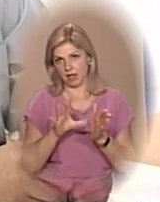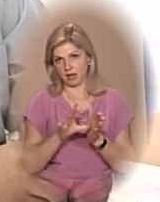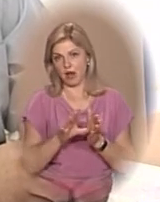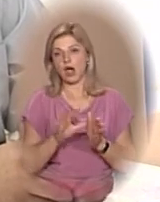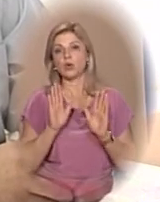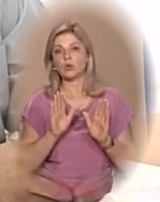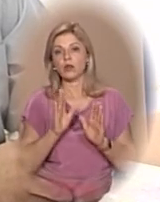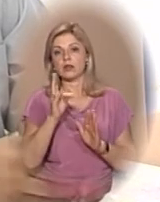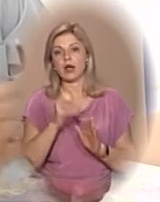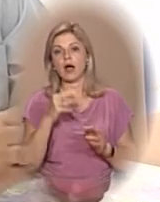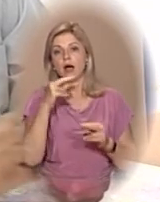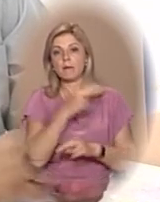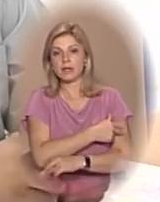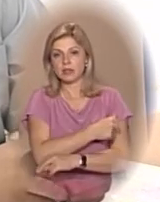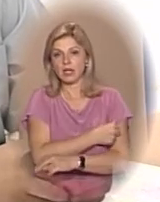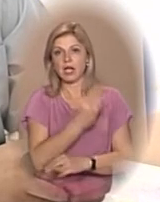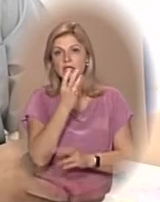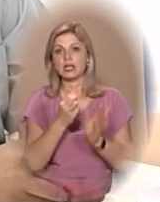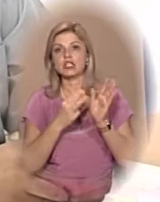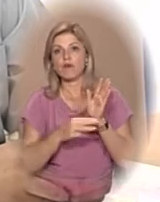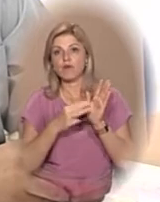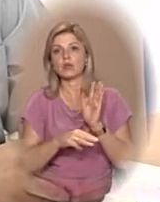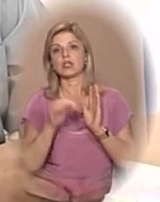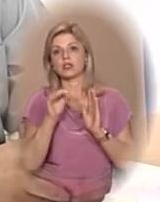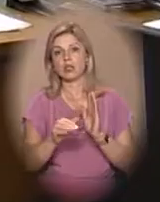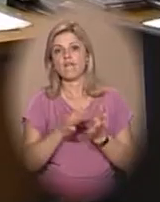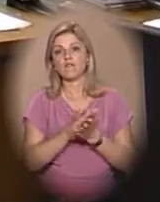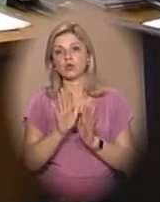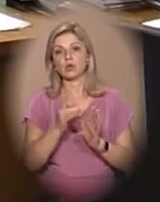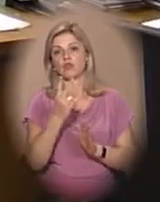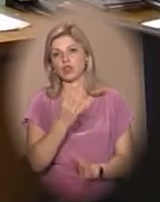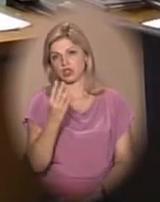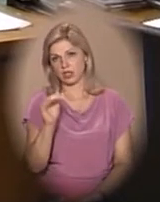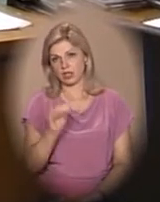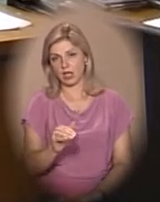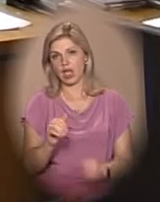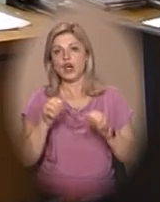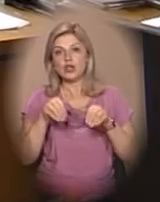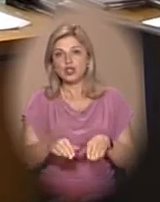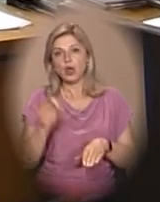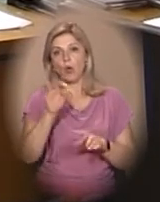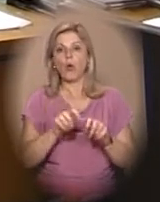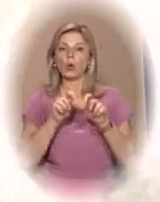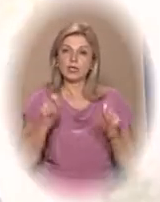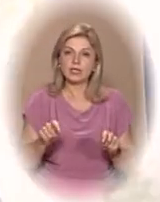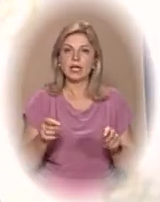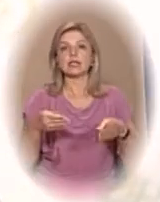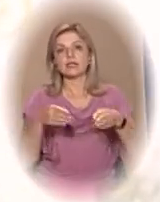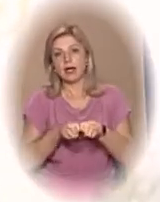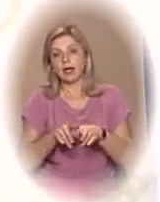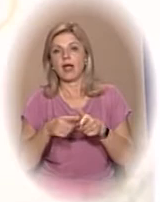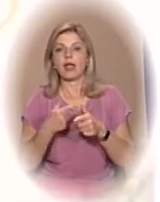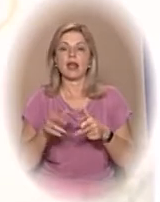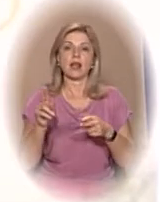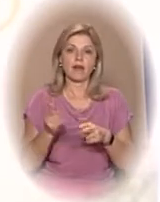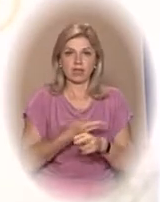на медичну допомогу із 380 тисяч витрачено всього 24 тисячі. Рішення про відкриття, закриття або ліквідацію сільських закладів